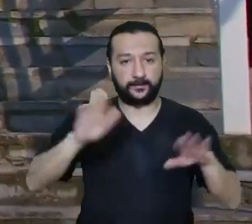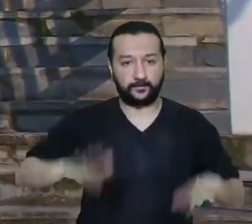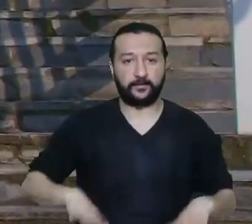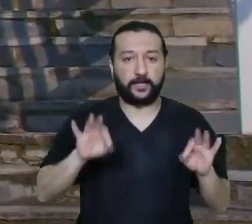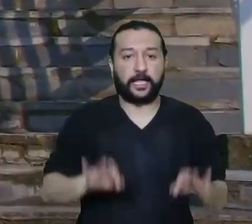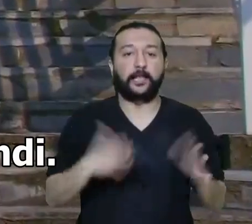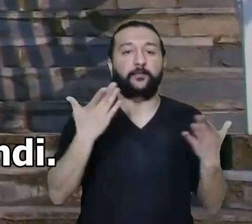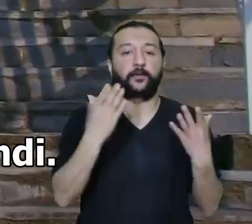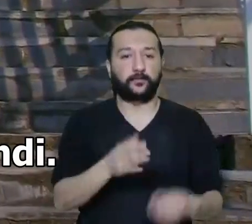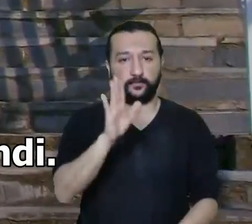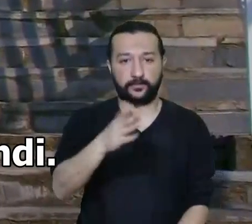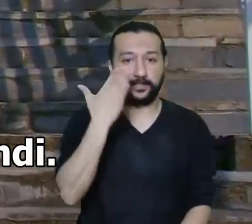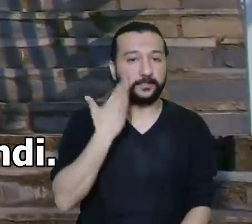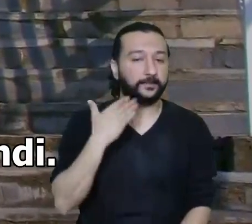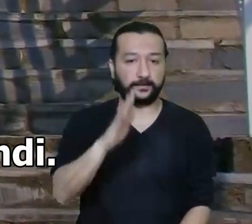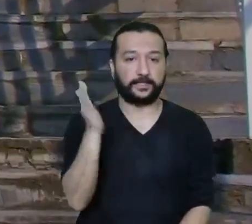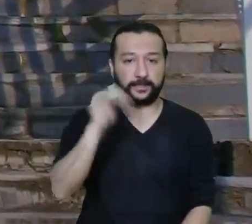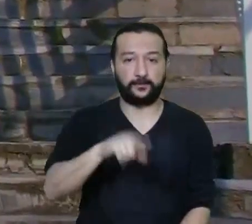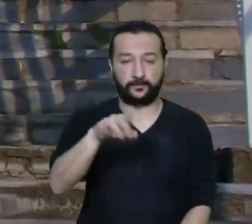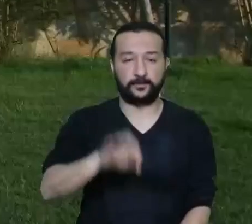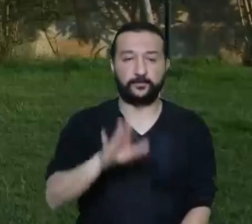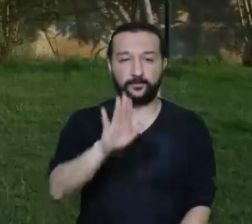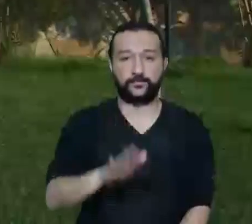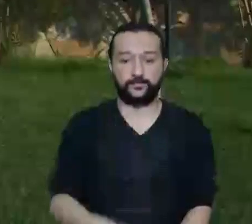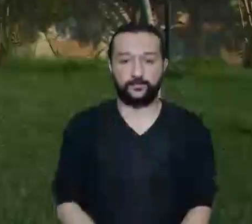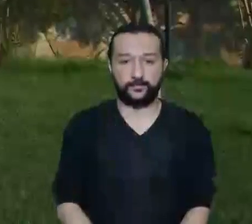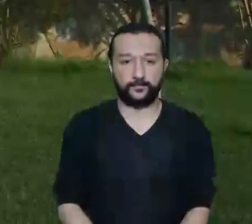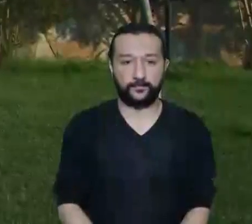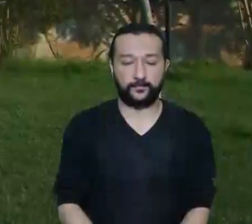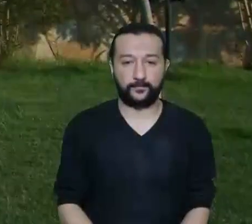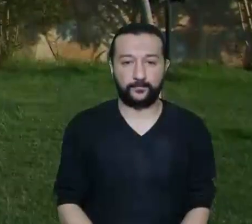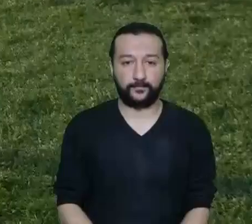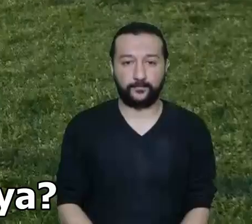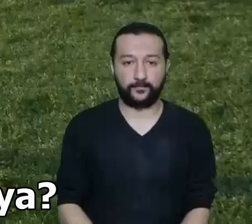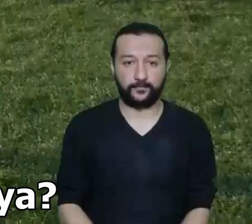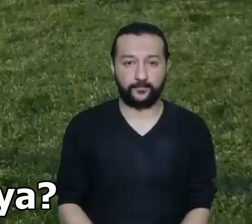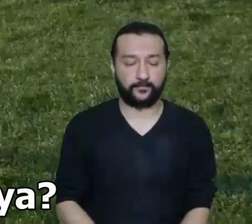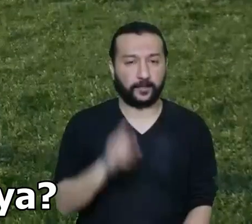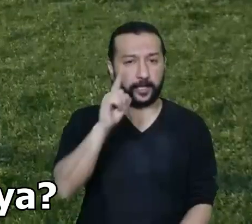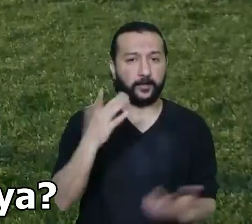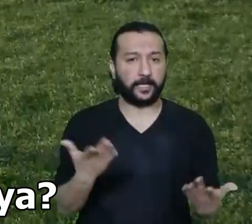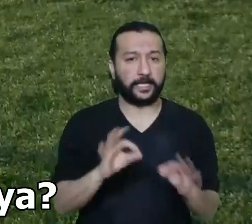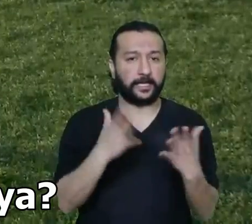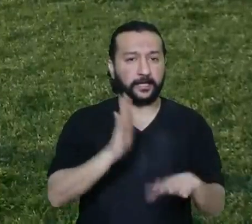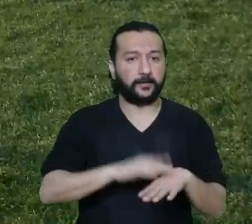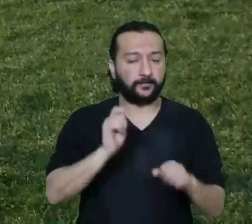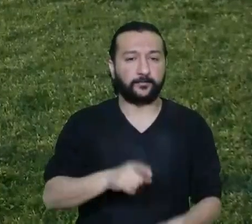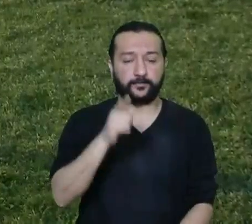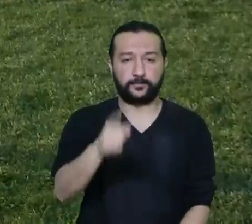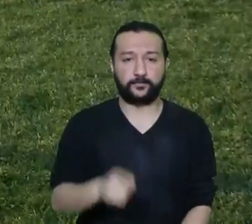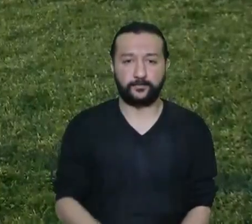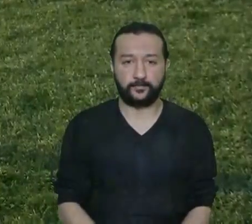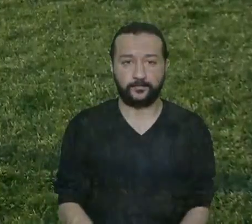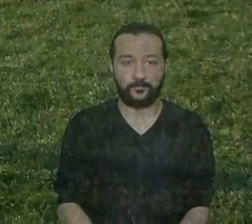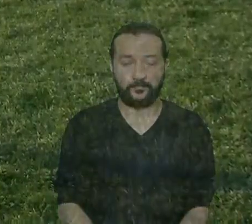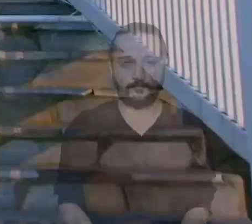hiç bile kalma yani. Tamam izle. Tamam, geleyim tamam. Şimdi. Nedir ya? Allah Allah, ne çeviriyor bu ya?